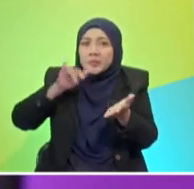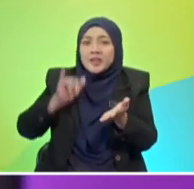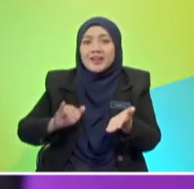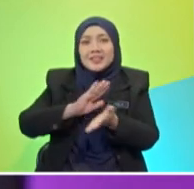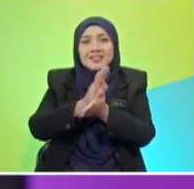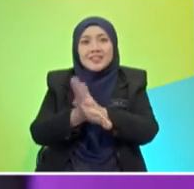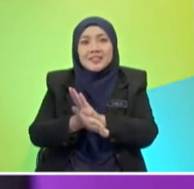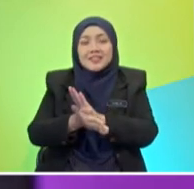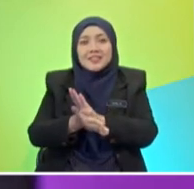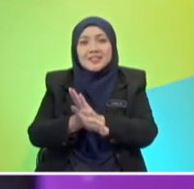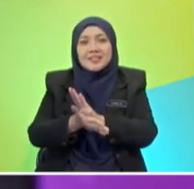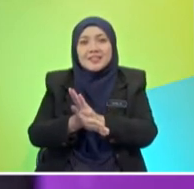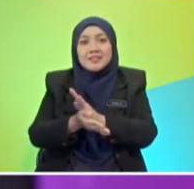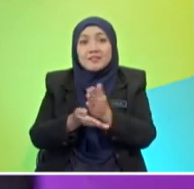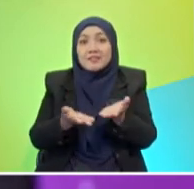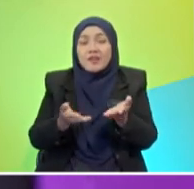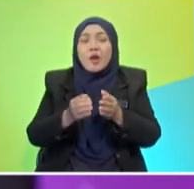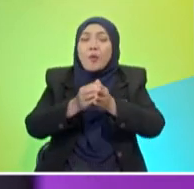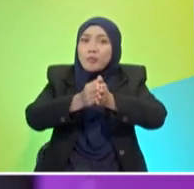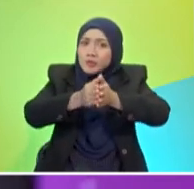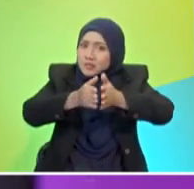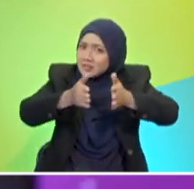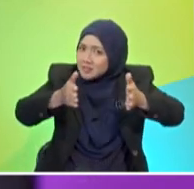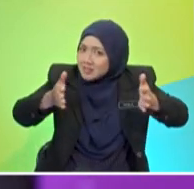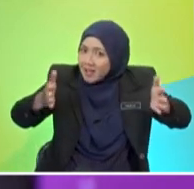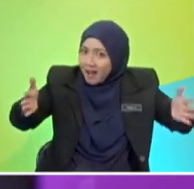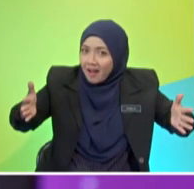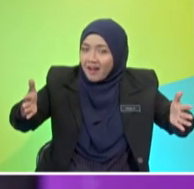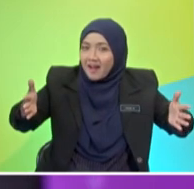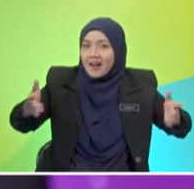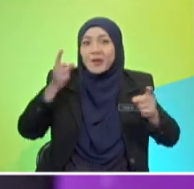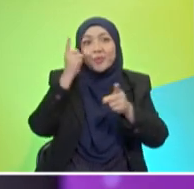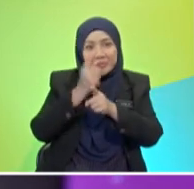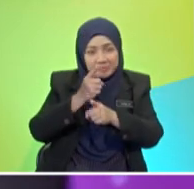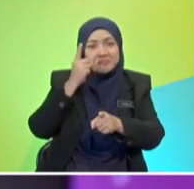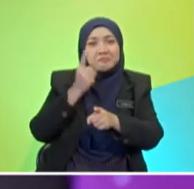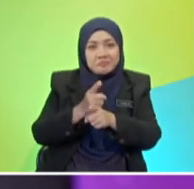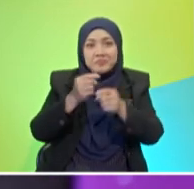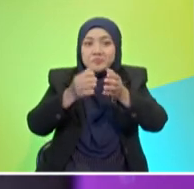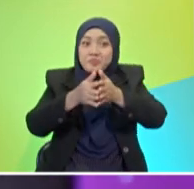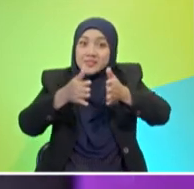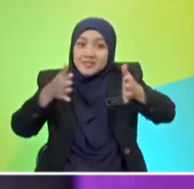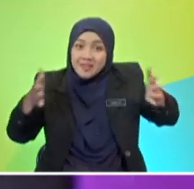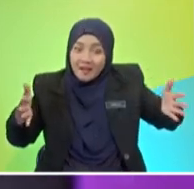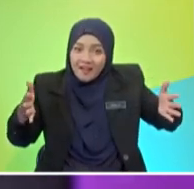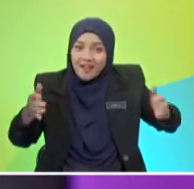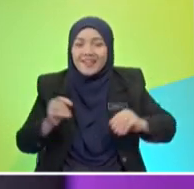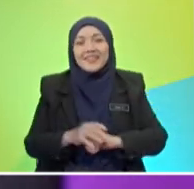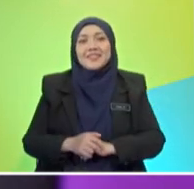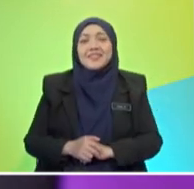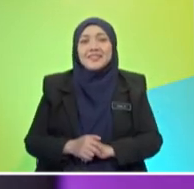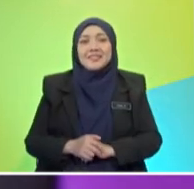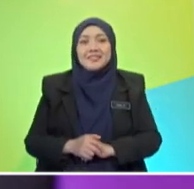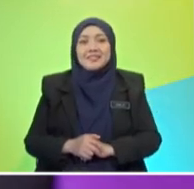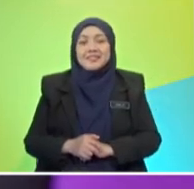Dia akan menjadi besar. Semakin besar. Jadi cikgu letak jawapan di sini. Nampak